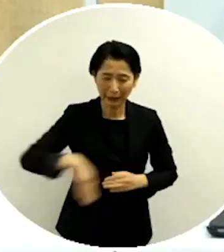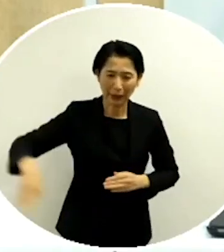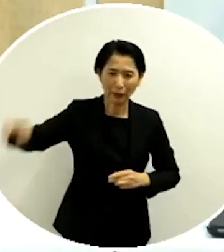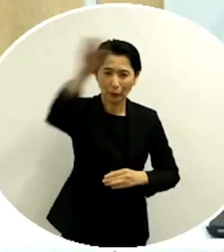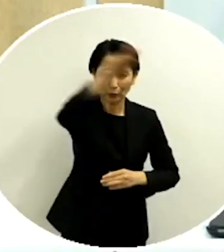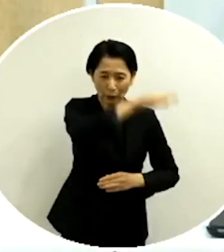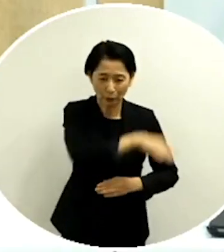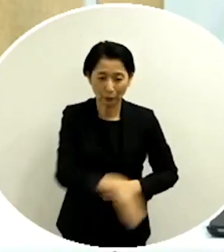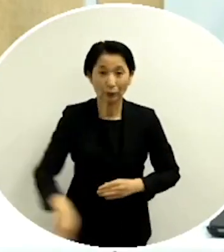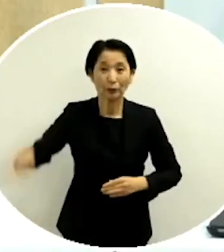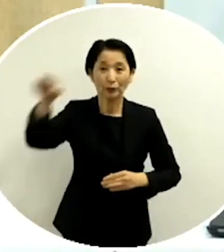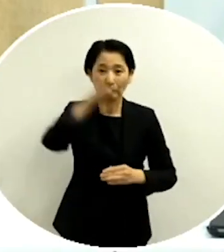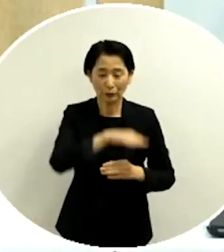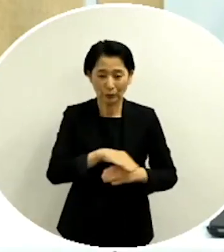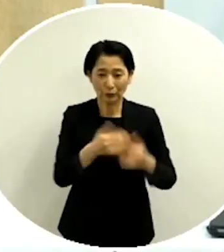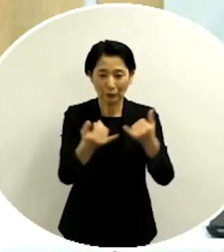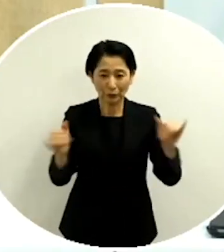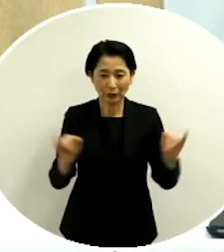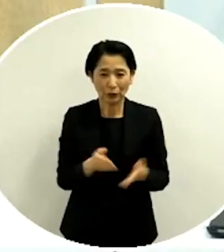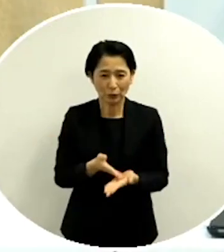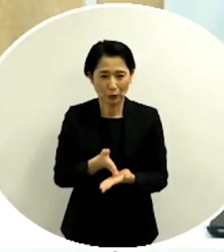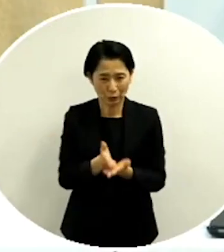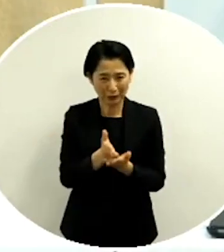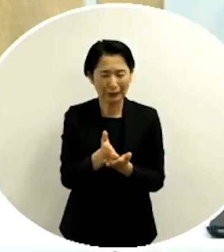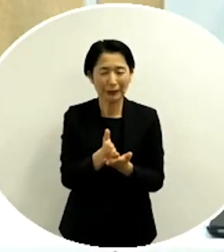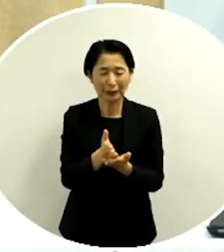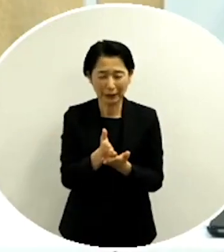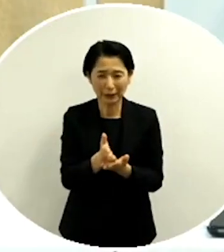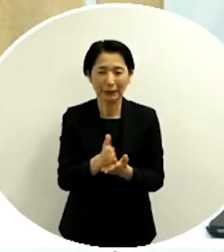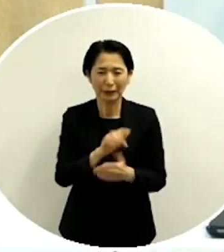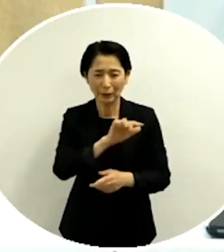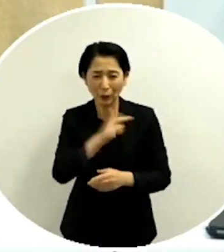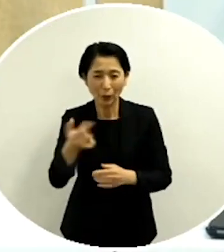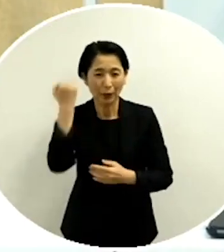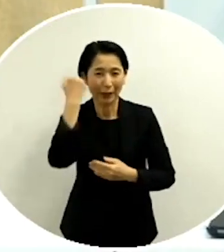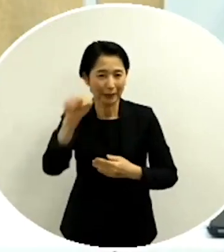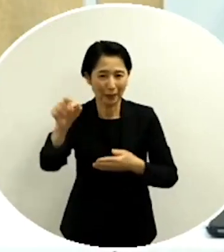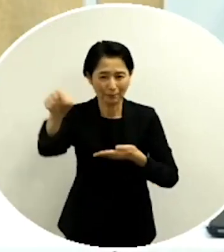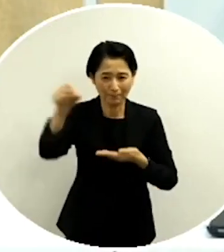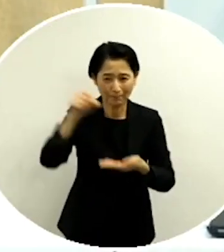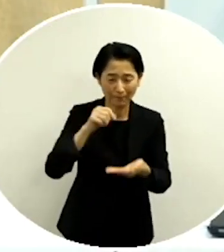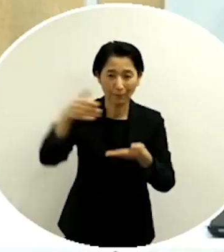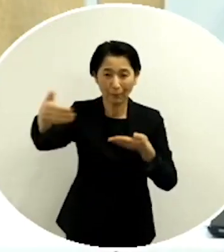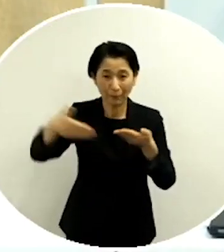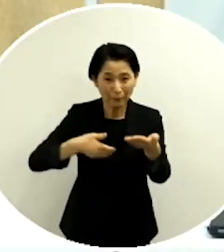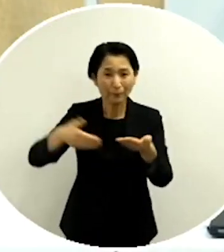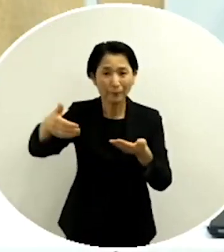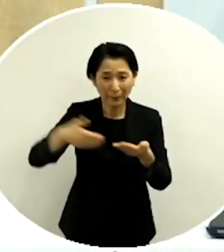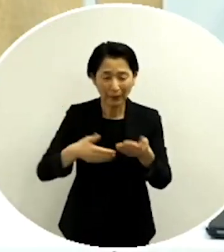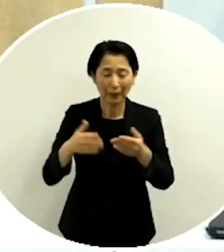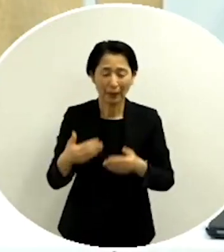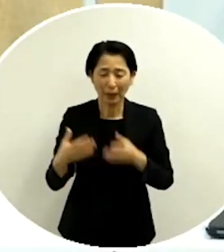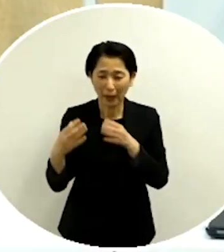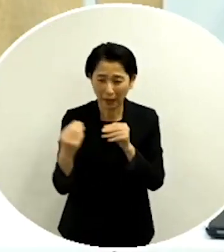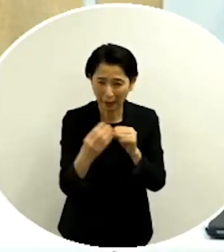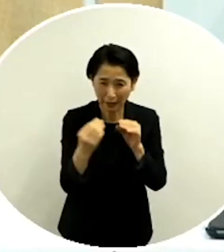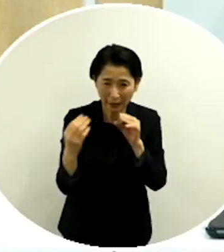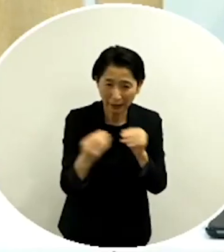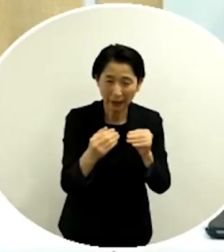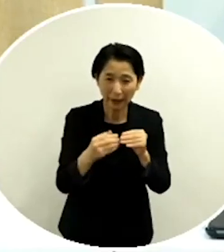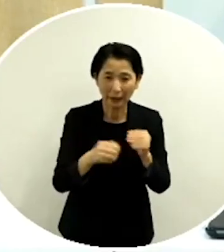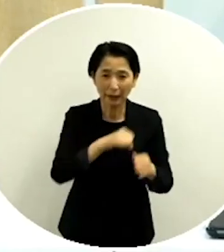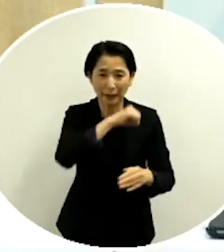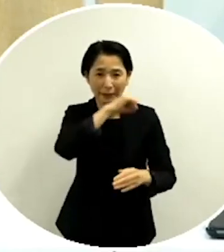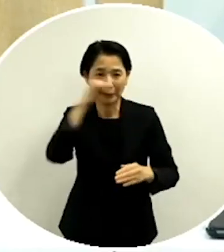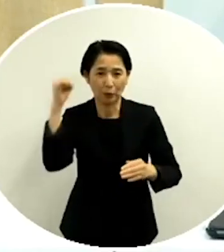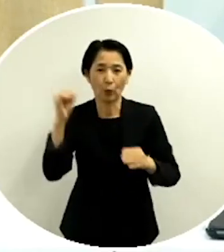て民主主義ですからいろんな意見を戦わせながら交換しながら対話しながら作っていくそして実行